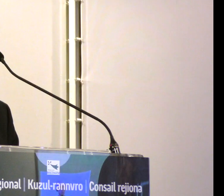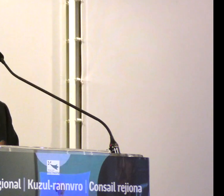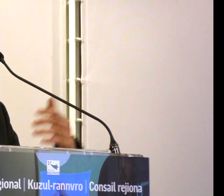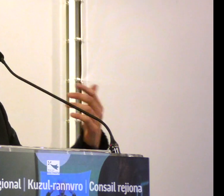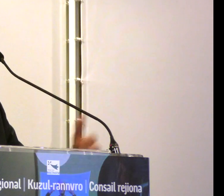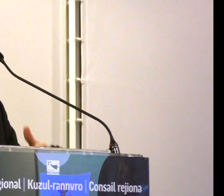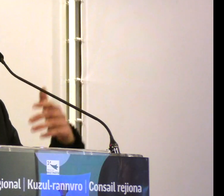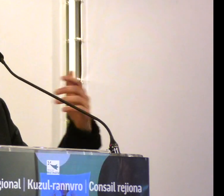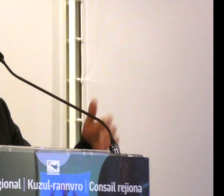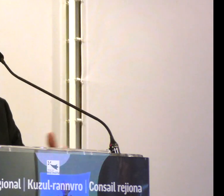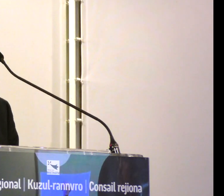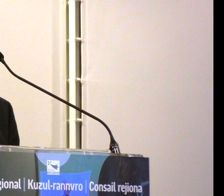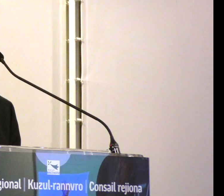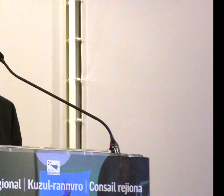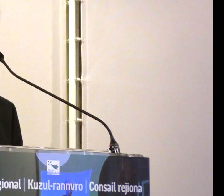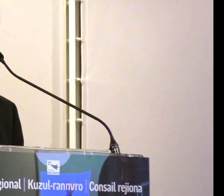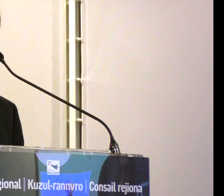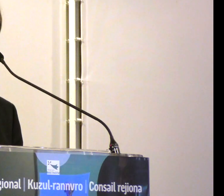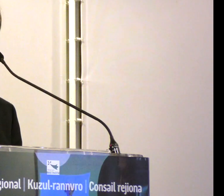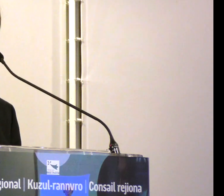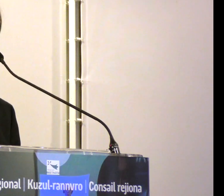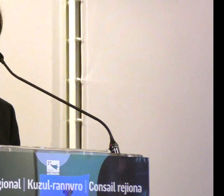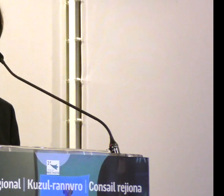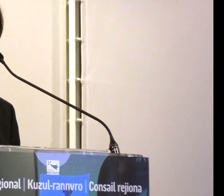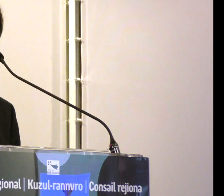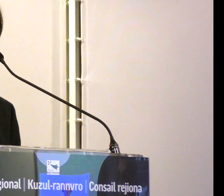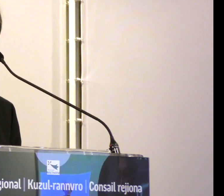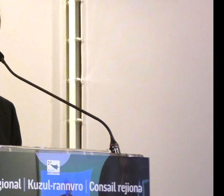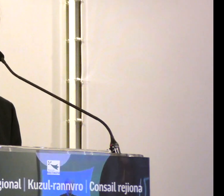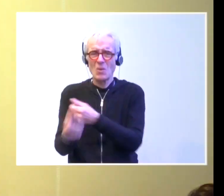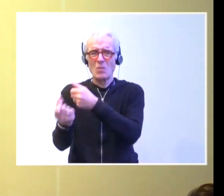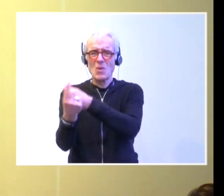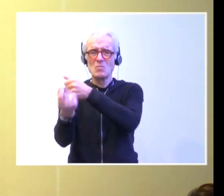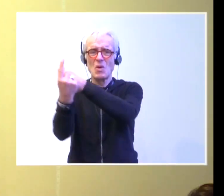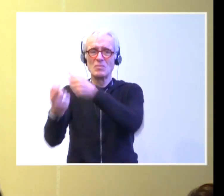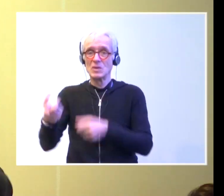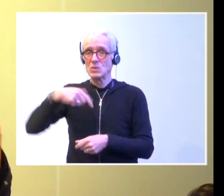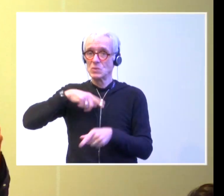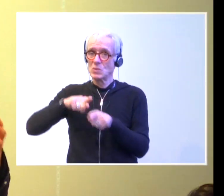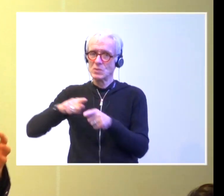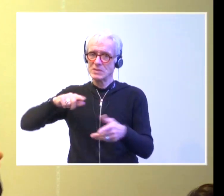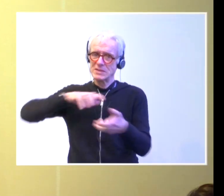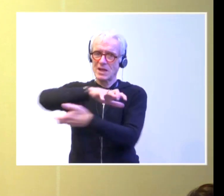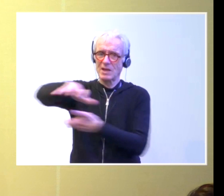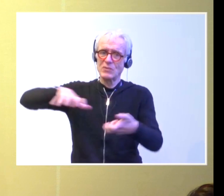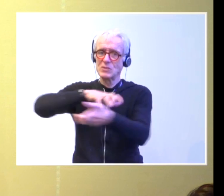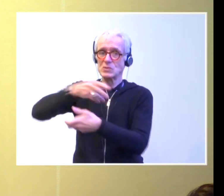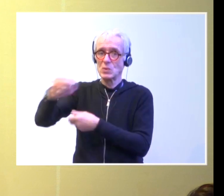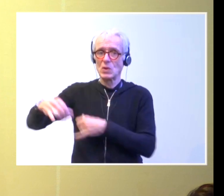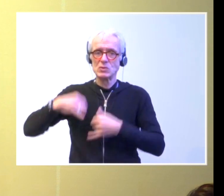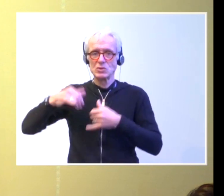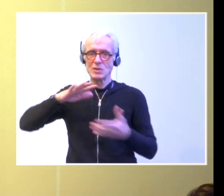exceptionnelle, d'enchaînement de Covid, de guerre et de situation exceptionnelle, de mener cette révolution pour les deux.